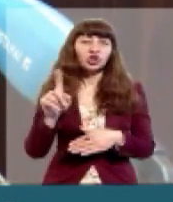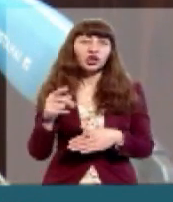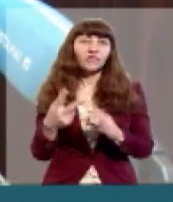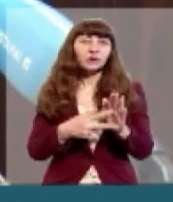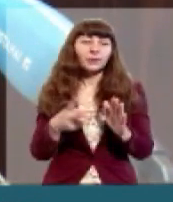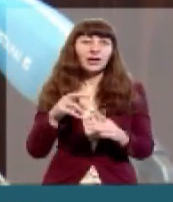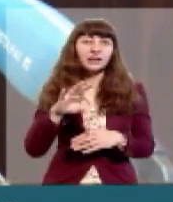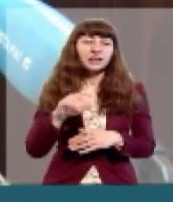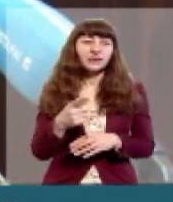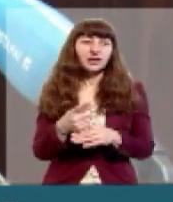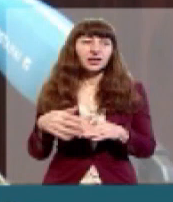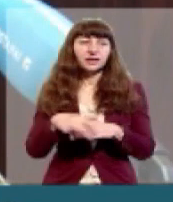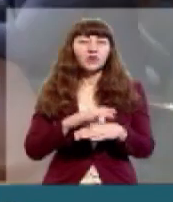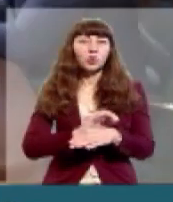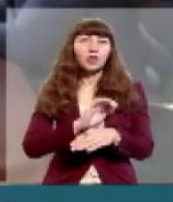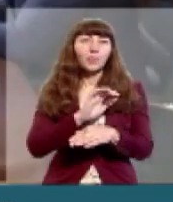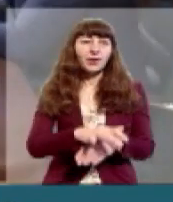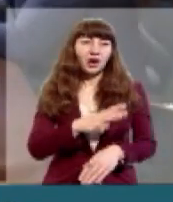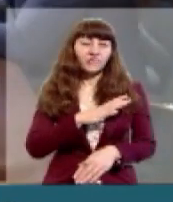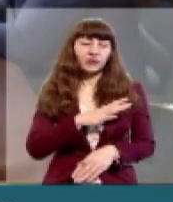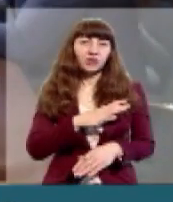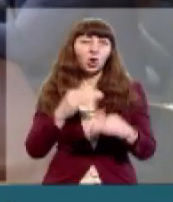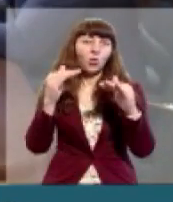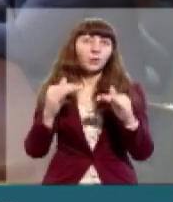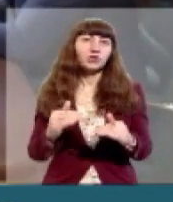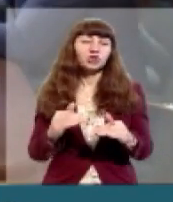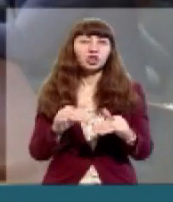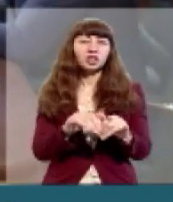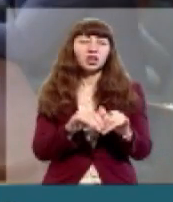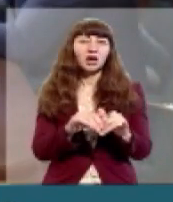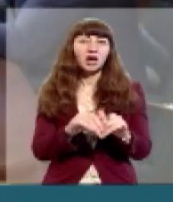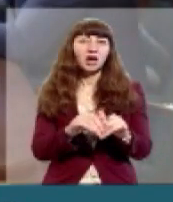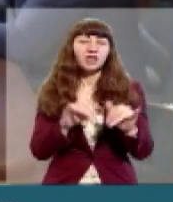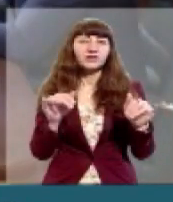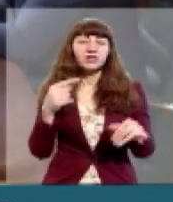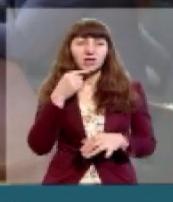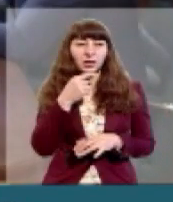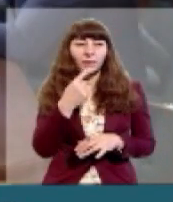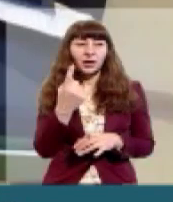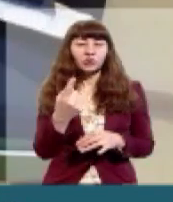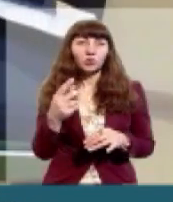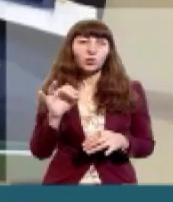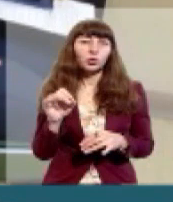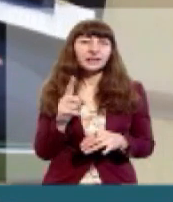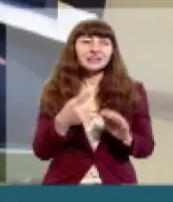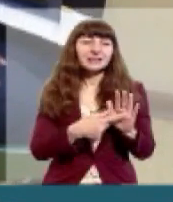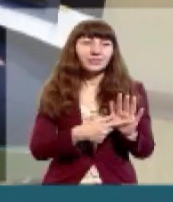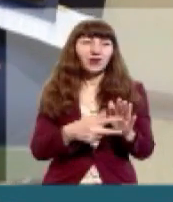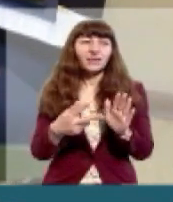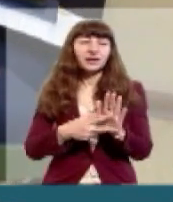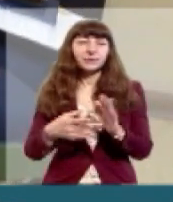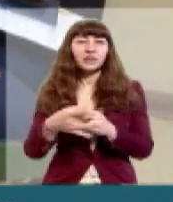миллиарда тенге в эту сферу направлено. Снижение роста экономики по одному индикатору из 7 зафиксировано в